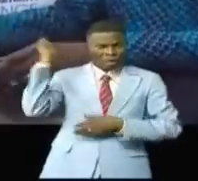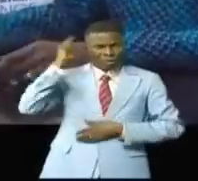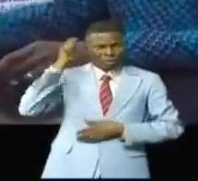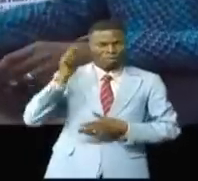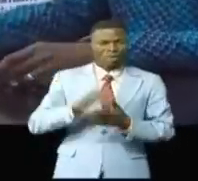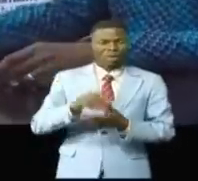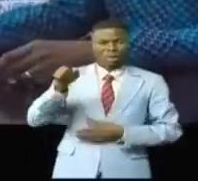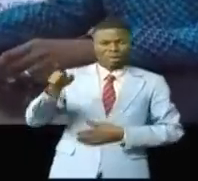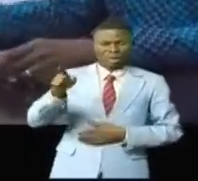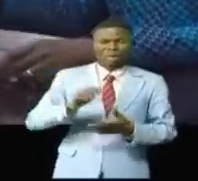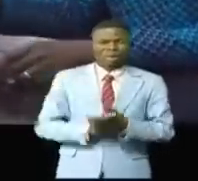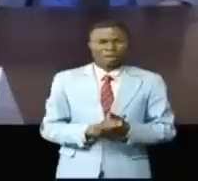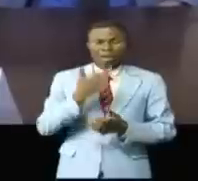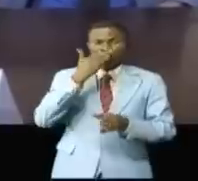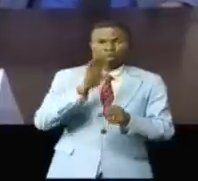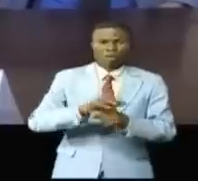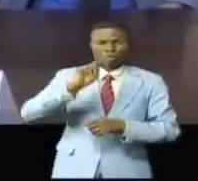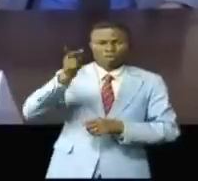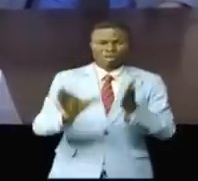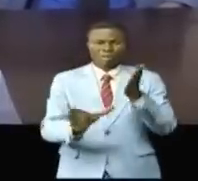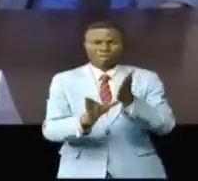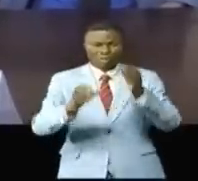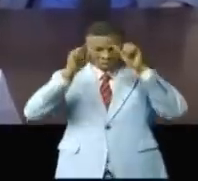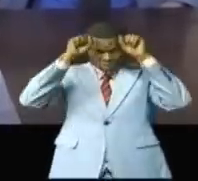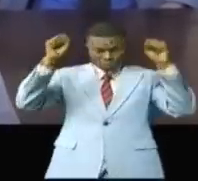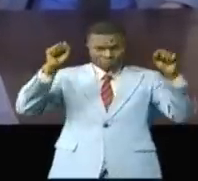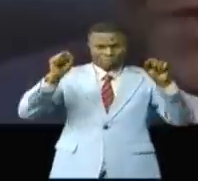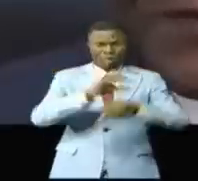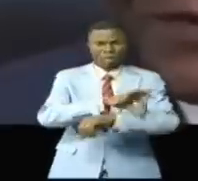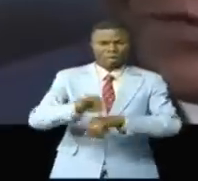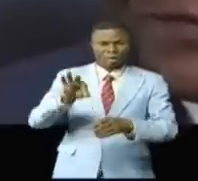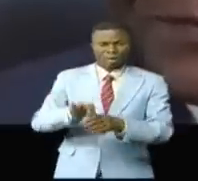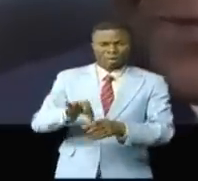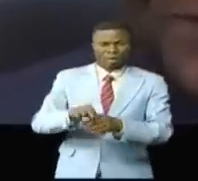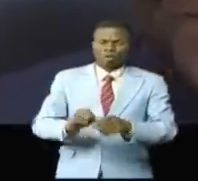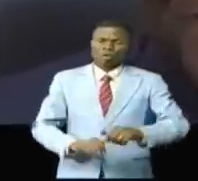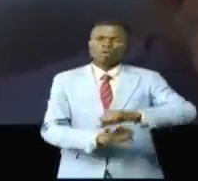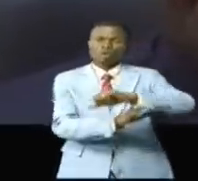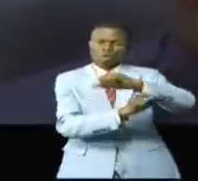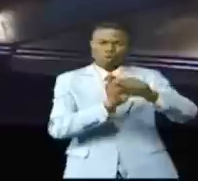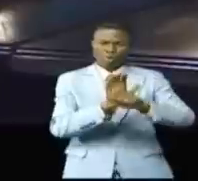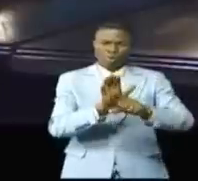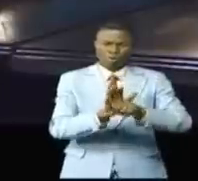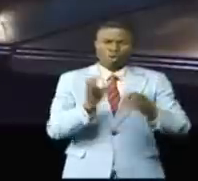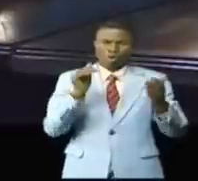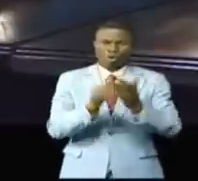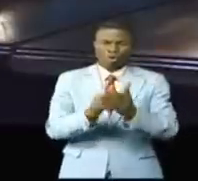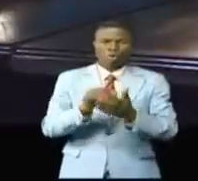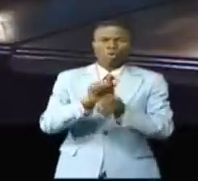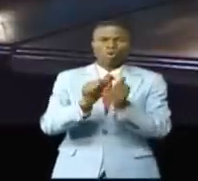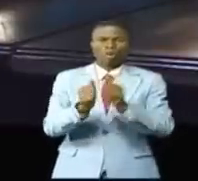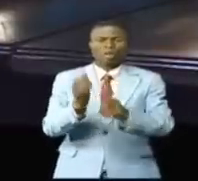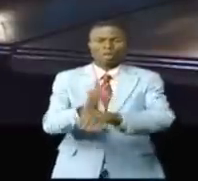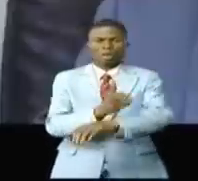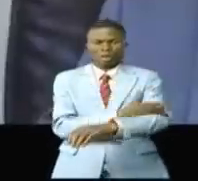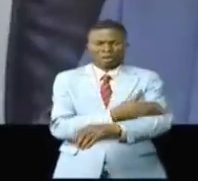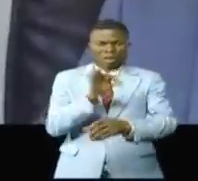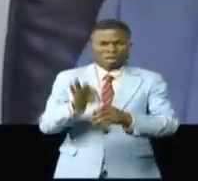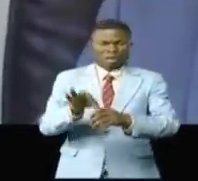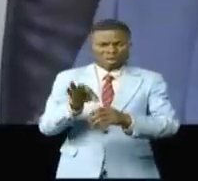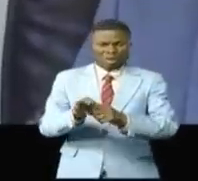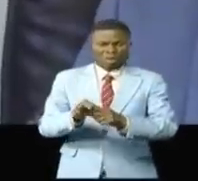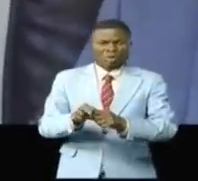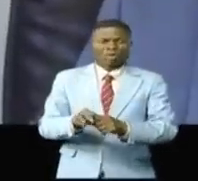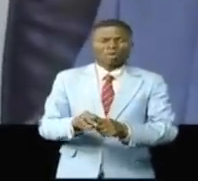Germain Kouna a promis au deuxième vice-président de la CENI son accompagnement au regard de l'évolution du processus électoral